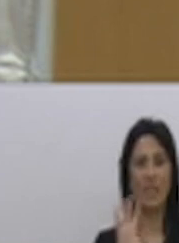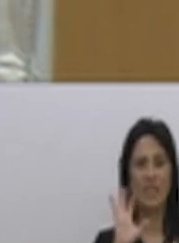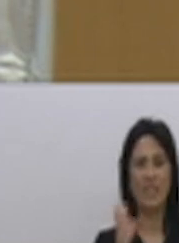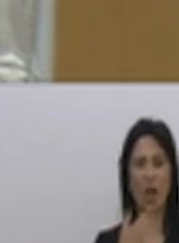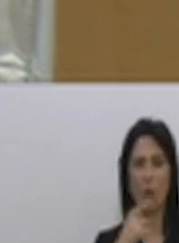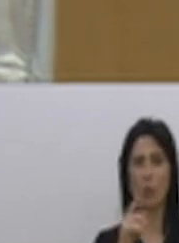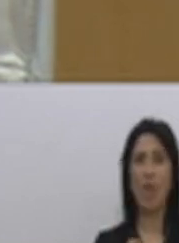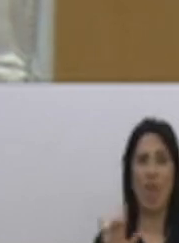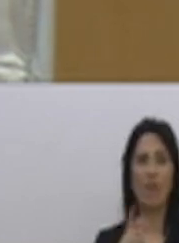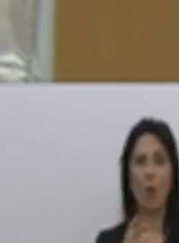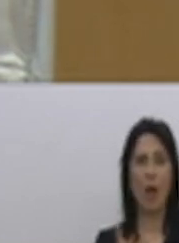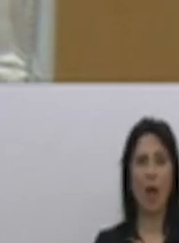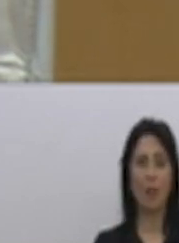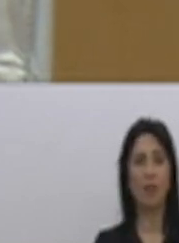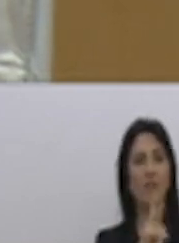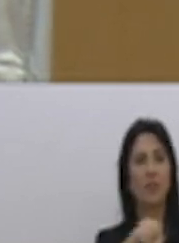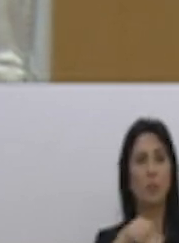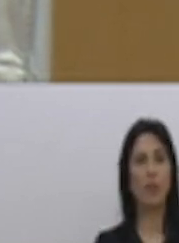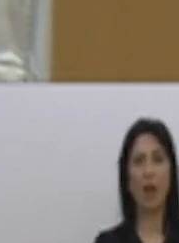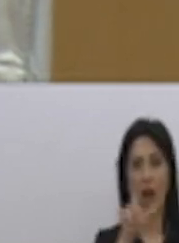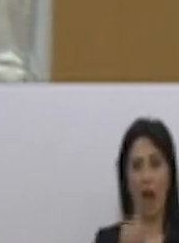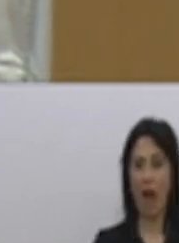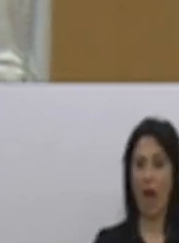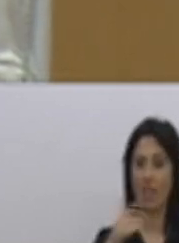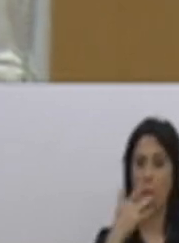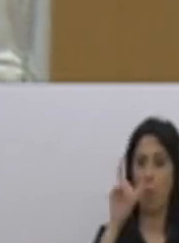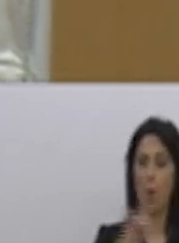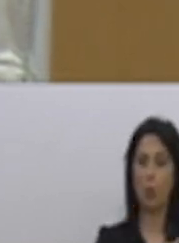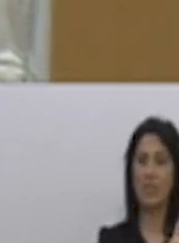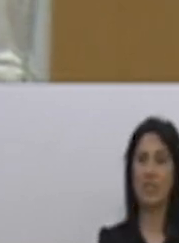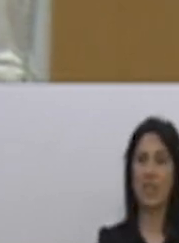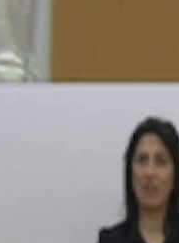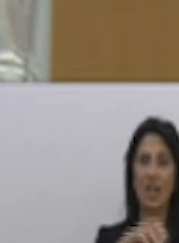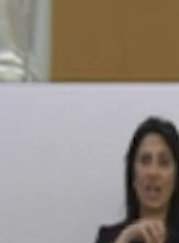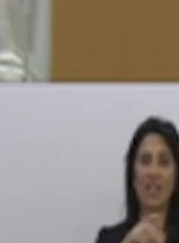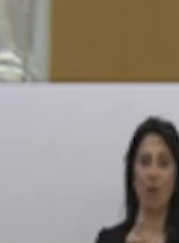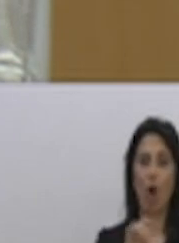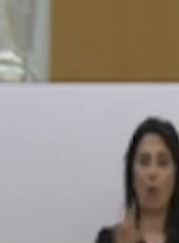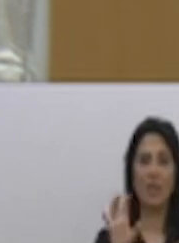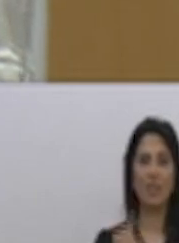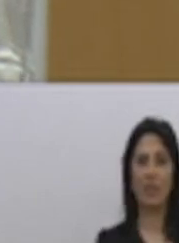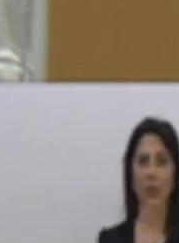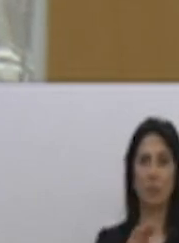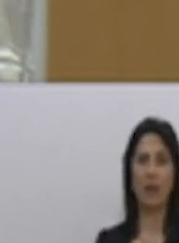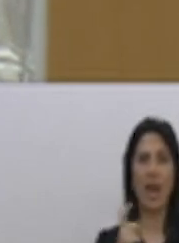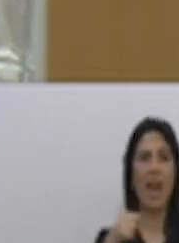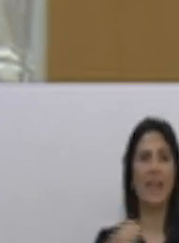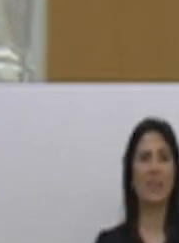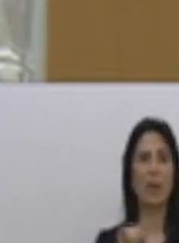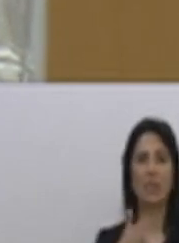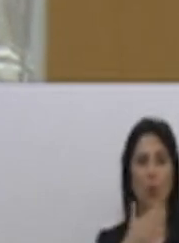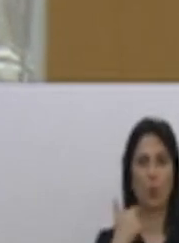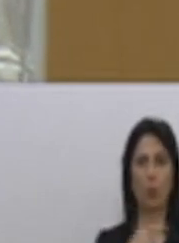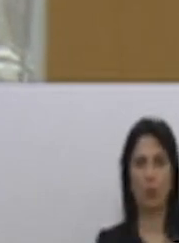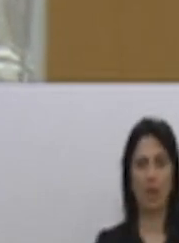ria ria ria ria ria ria ria ria ria ria ria ria ria ria ria ria ria